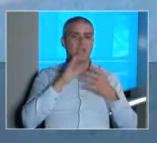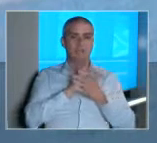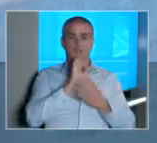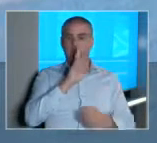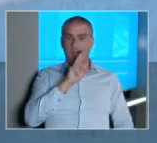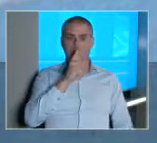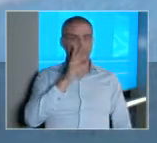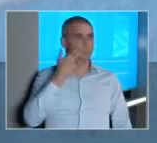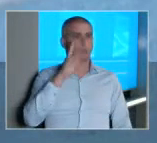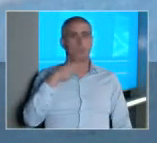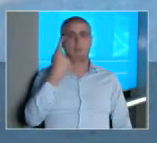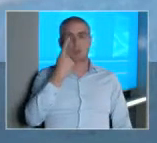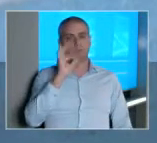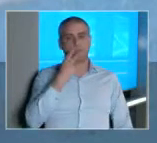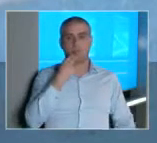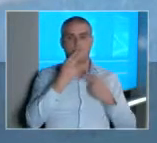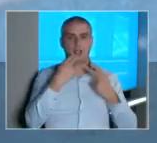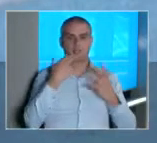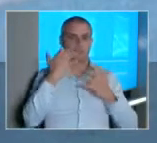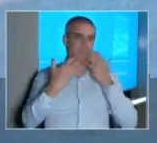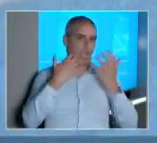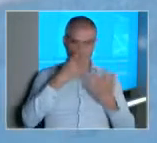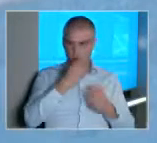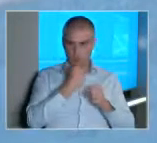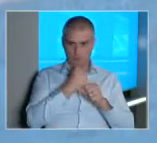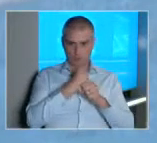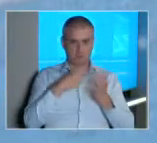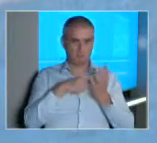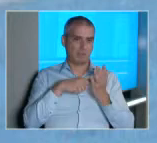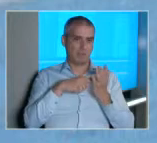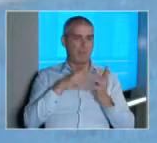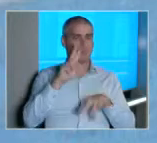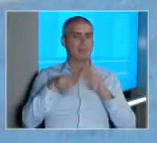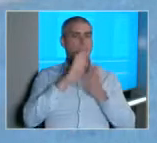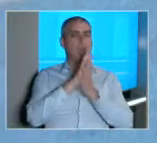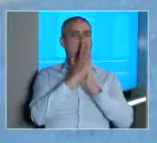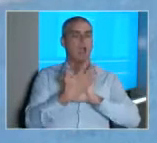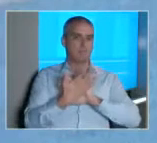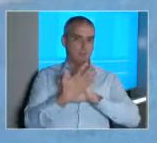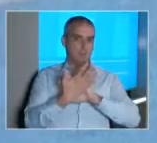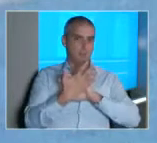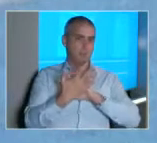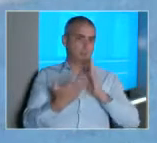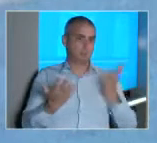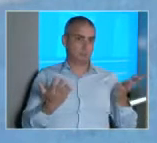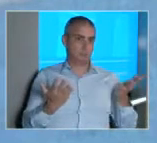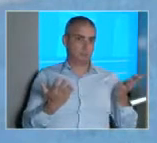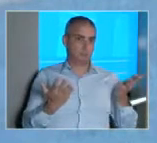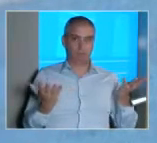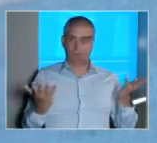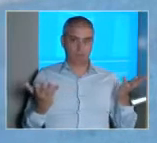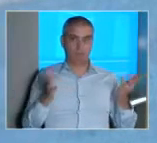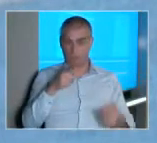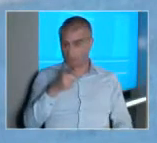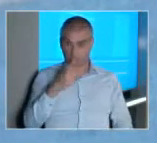פרץ, יותר מיממה כדי להגיב על הסערה התורנית שהוא עורר בעקבות טיפולי ההמרה.